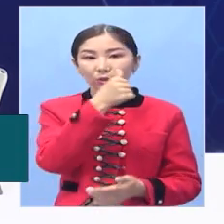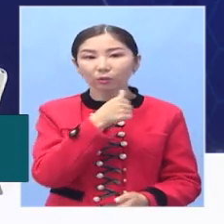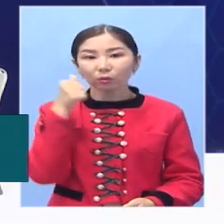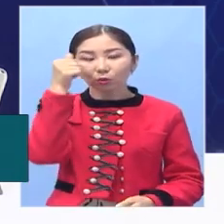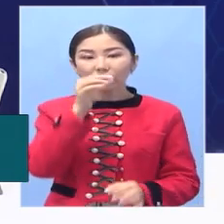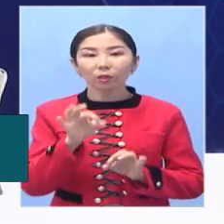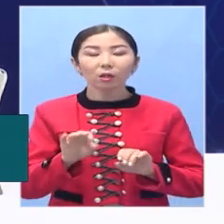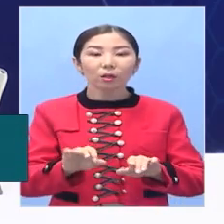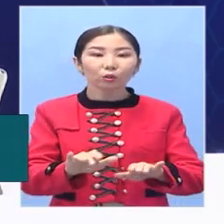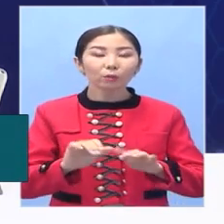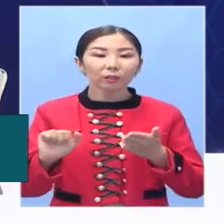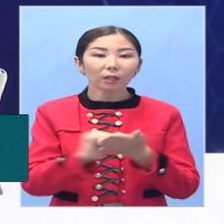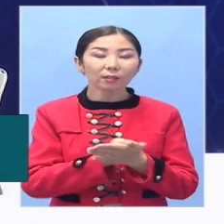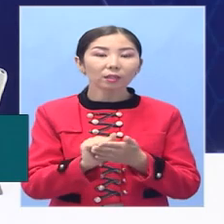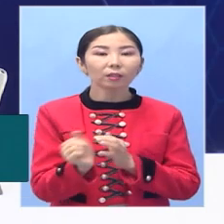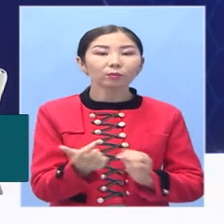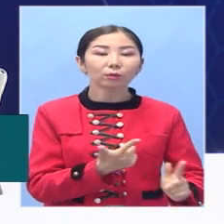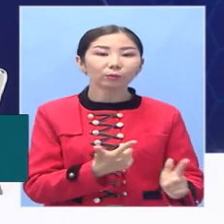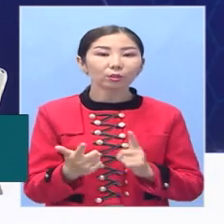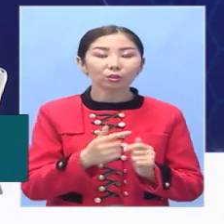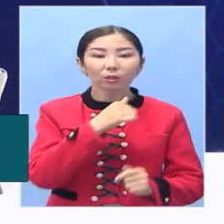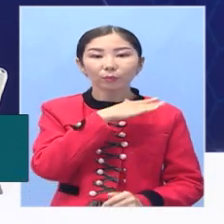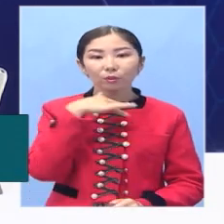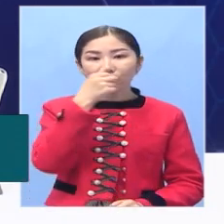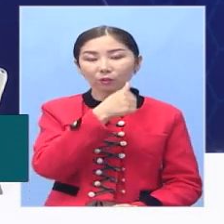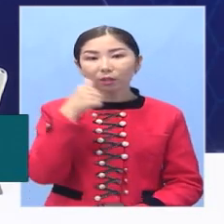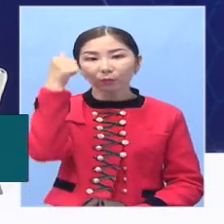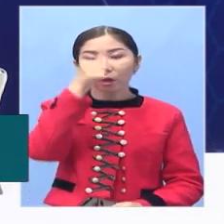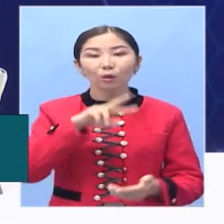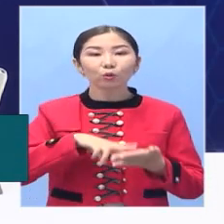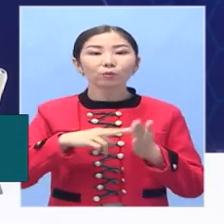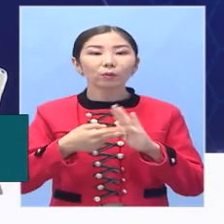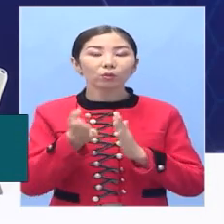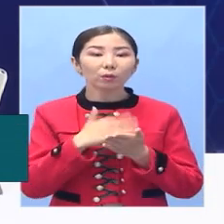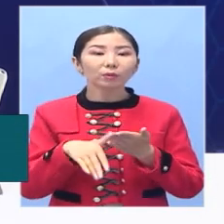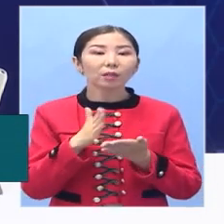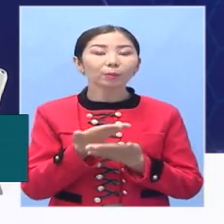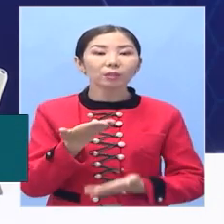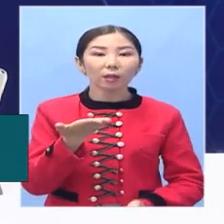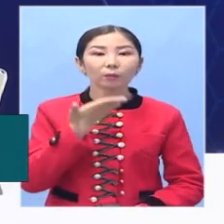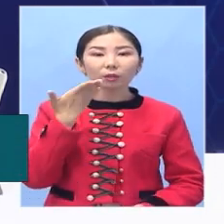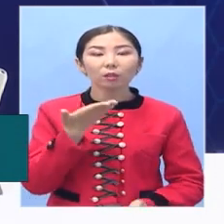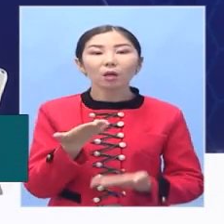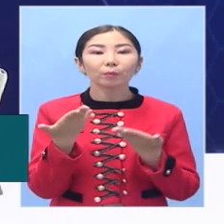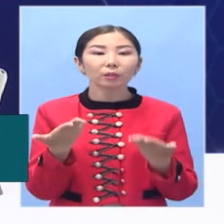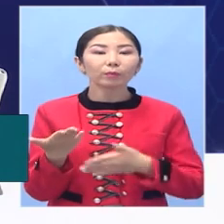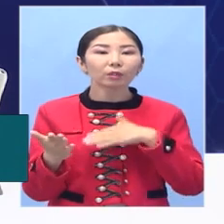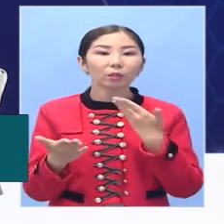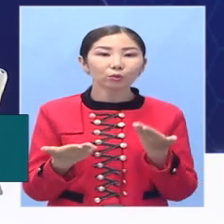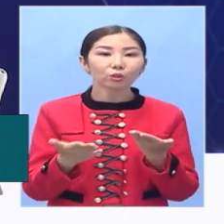жобалық сметалық құжаттамасы әзірленеді бірнеше жыл бұрын. Содан кейін жоспар бойынша, мысалы өзіңіз айтып отырғандай, мына көше, мына көше деген